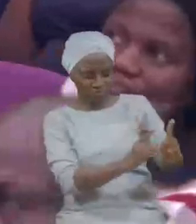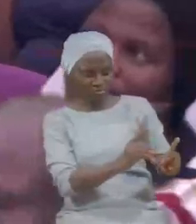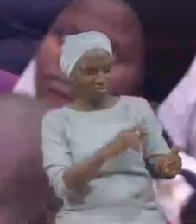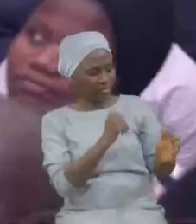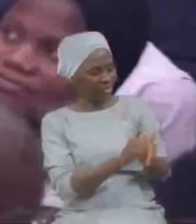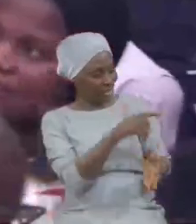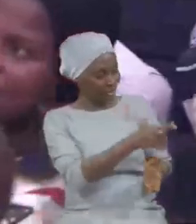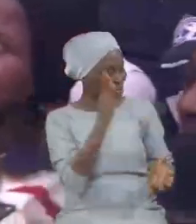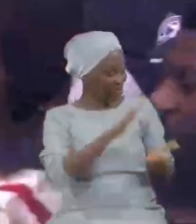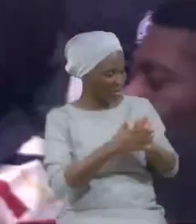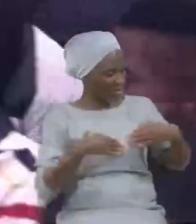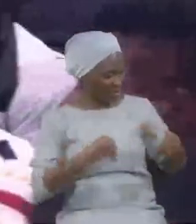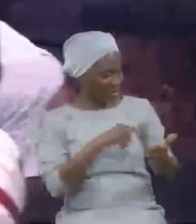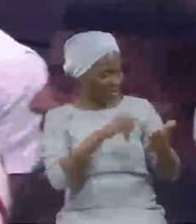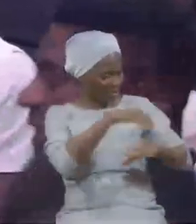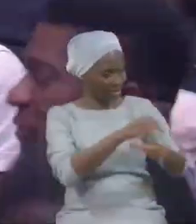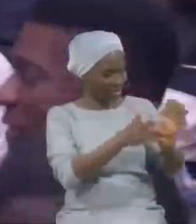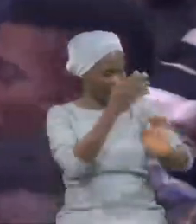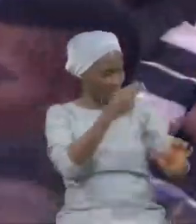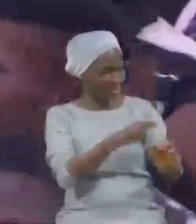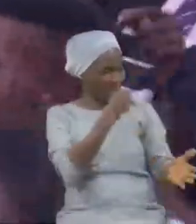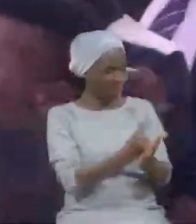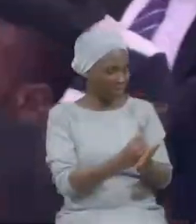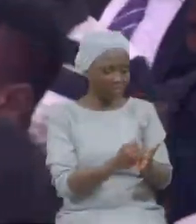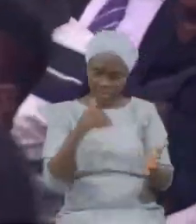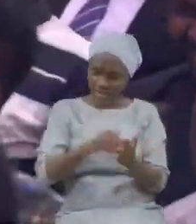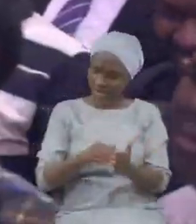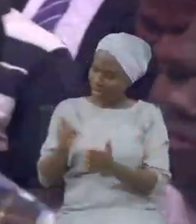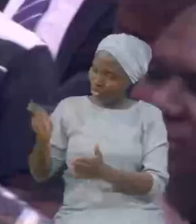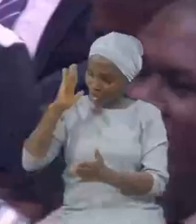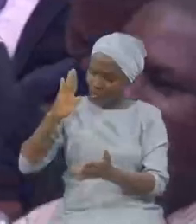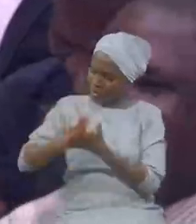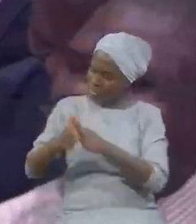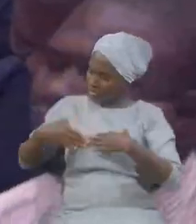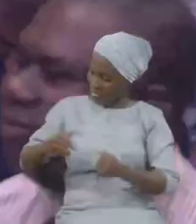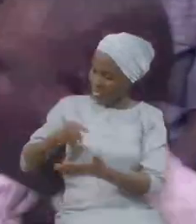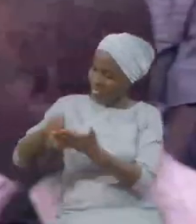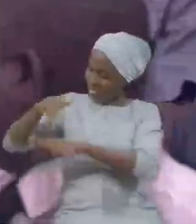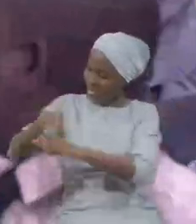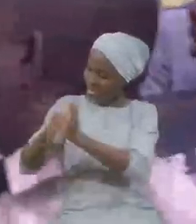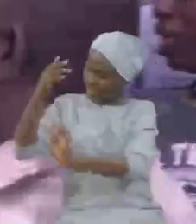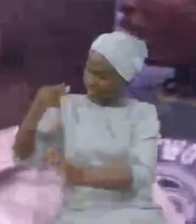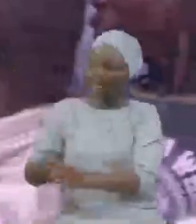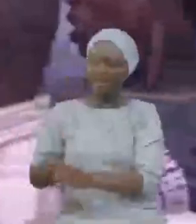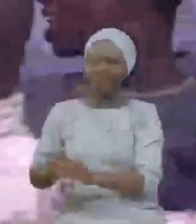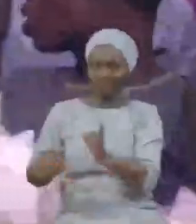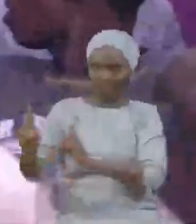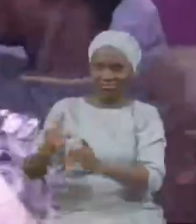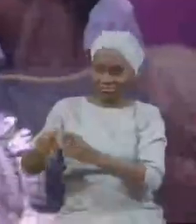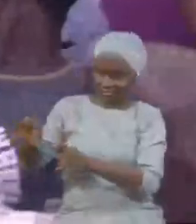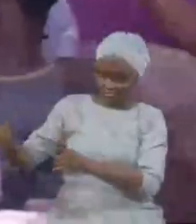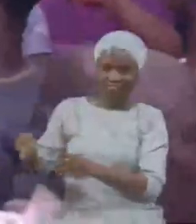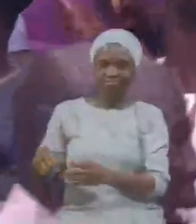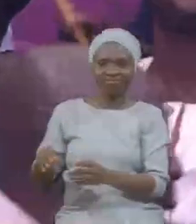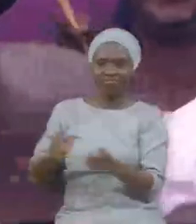Tournez à l'autre côté pour dire à la personne, vous serez guéri ce soir. Regardez derrière vous. Alors que vous serez guéri ce